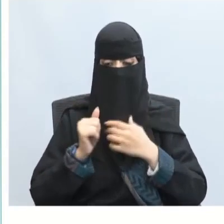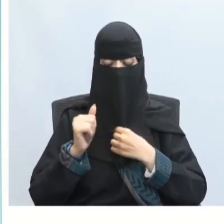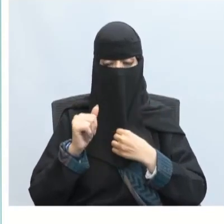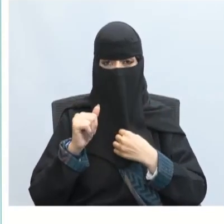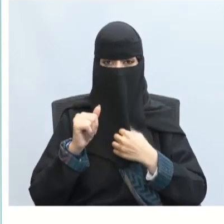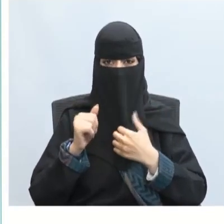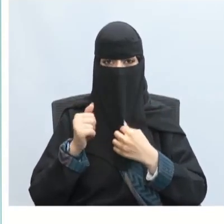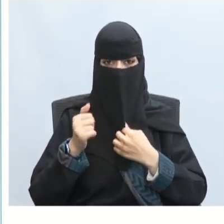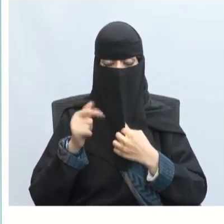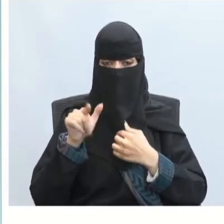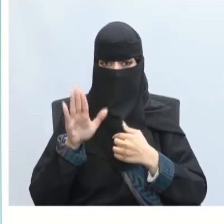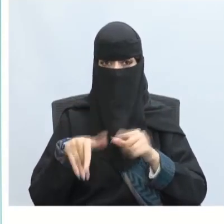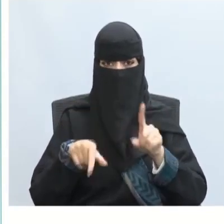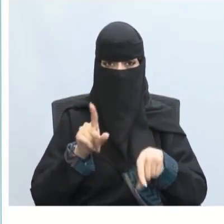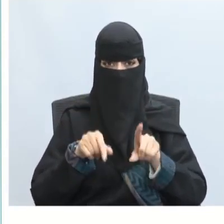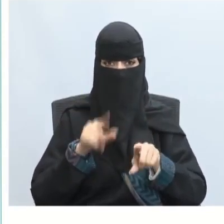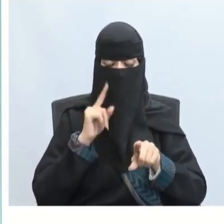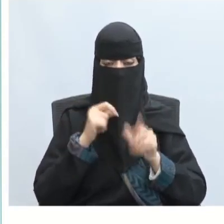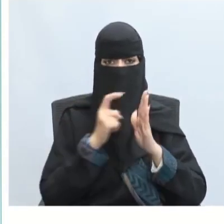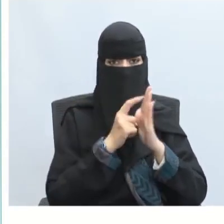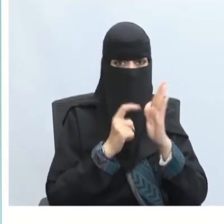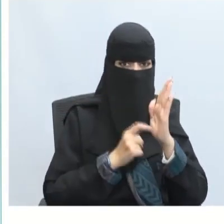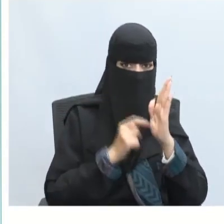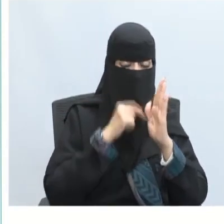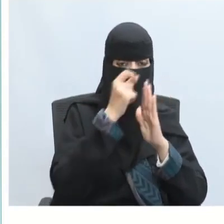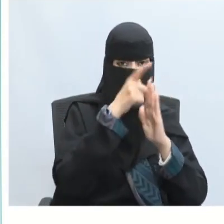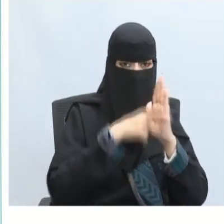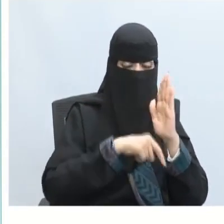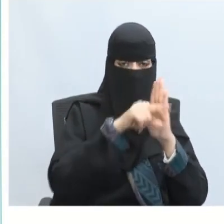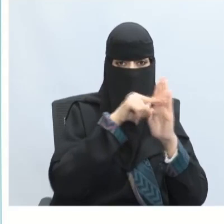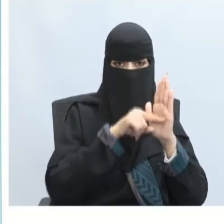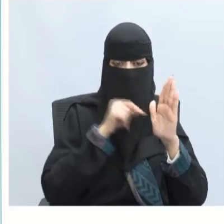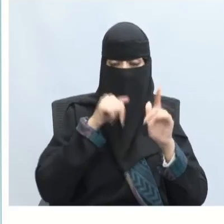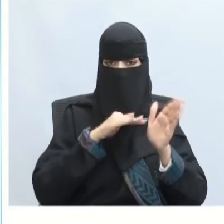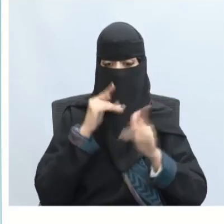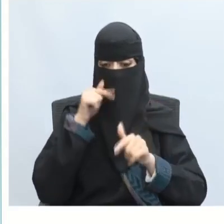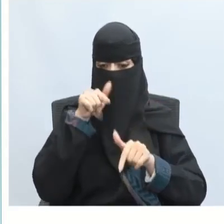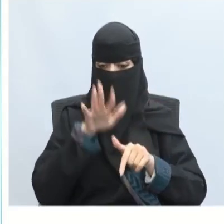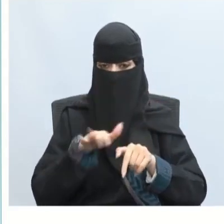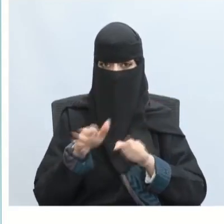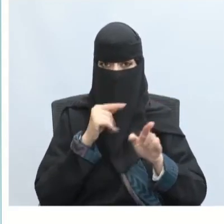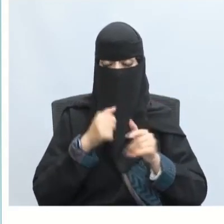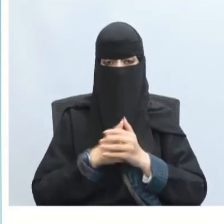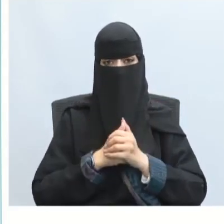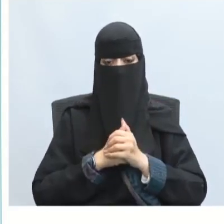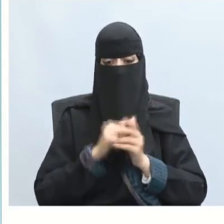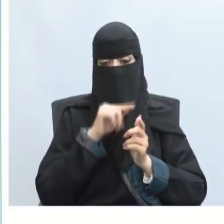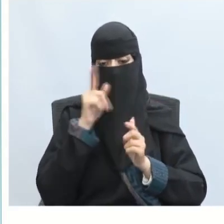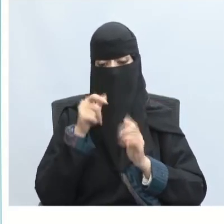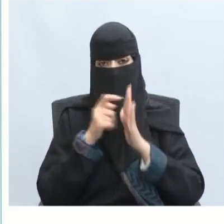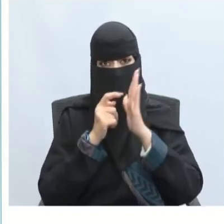كثير هذا الفرق بين النظام واللائحه النظام السما عام واللائحه